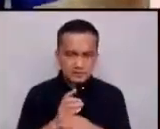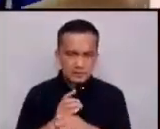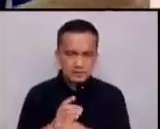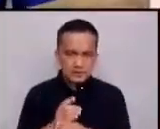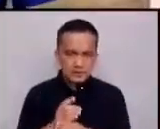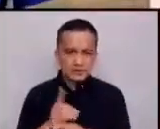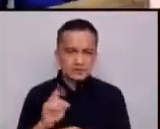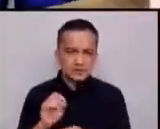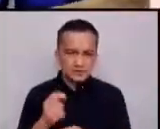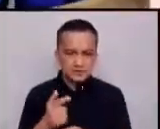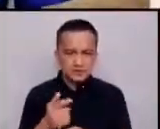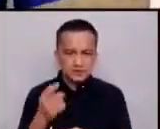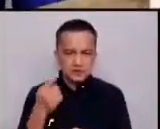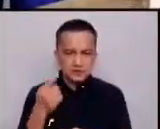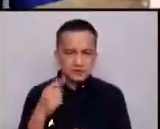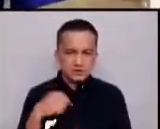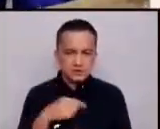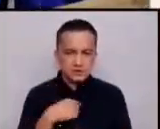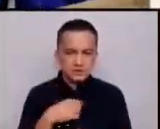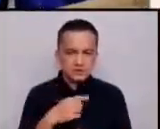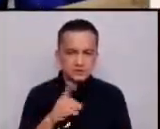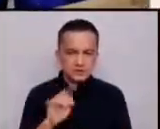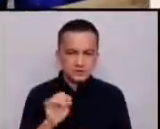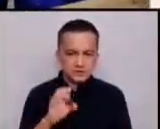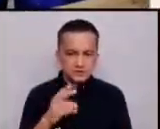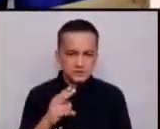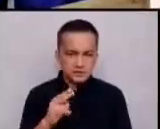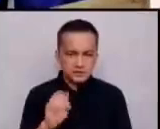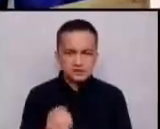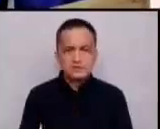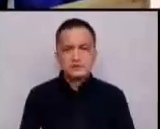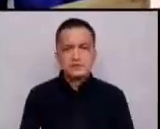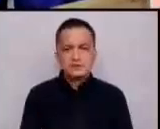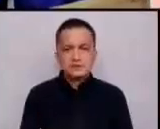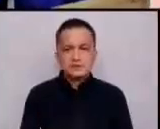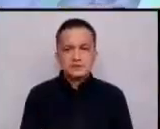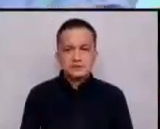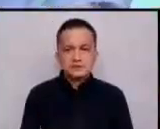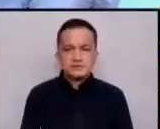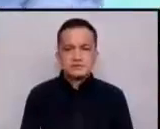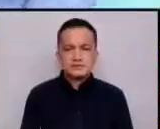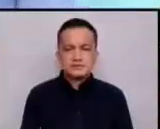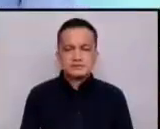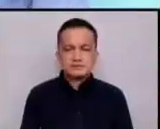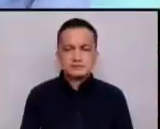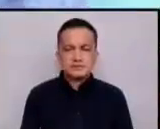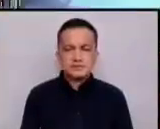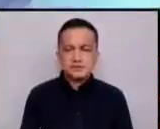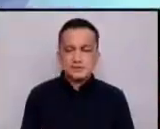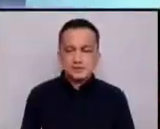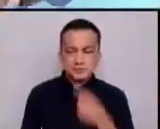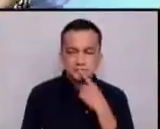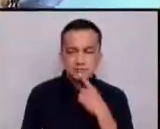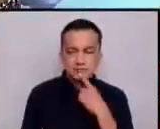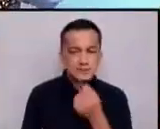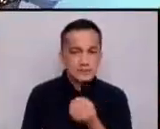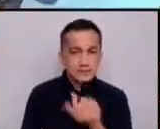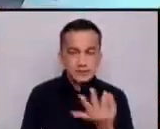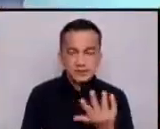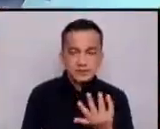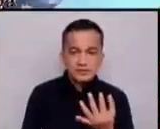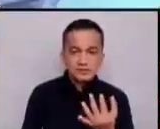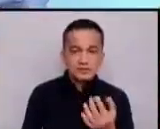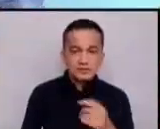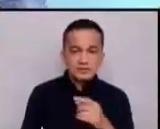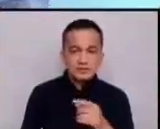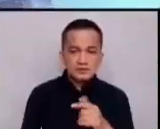para saan talaga yung aso si Chico. Okay, for daddy, ilang taon na rin po ba si Chico at paano po yung kanyang